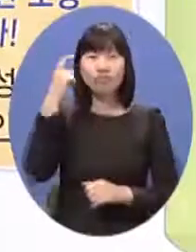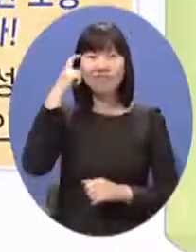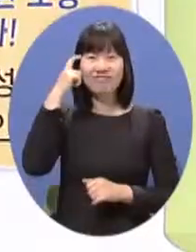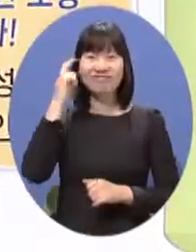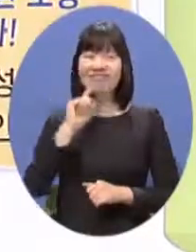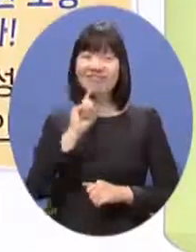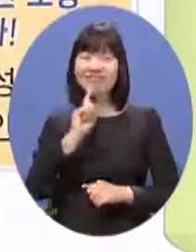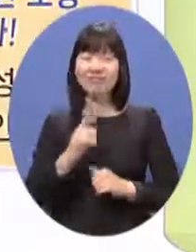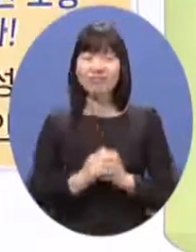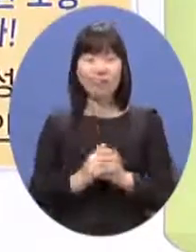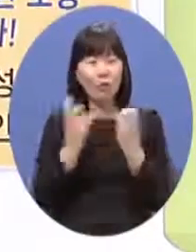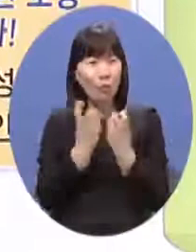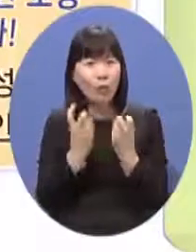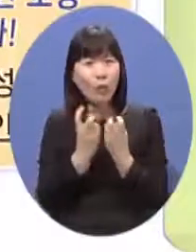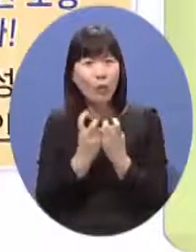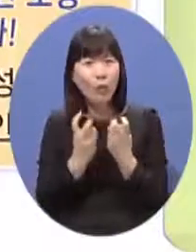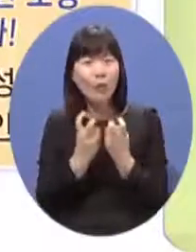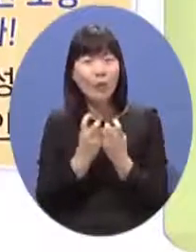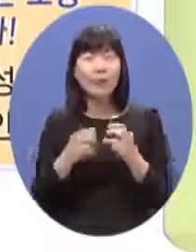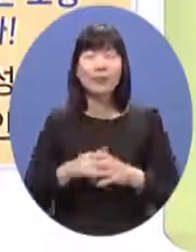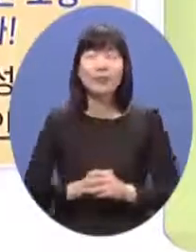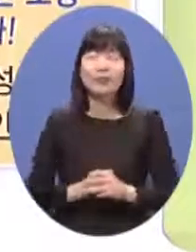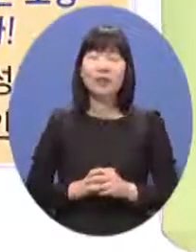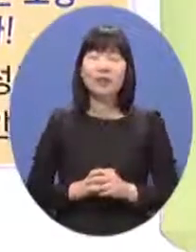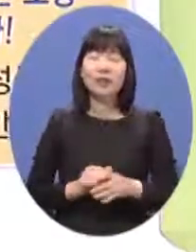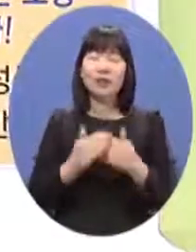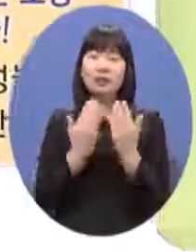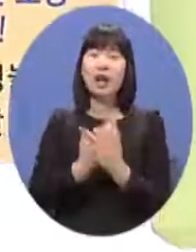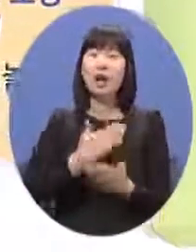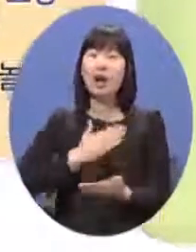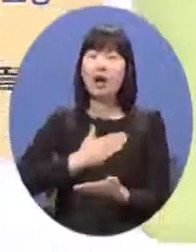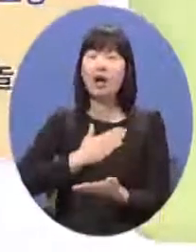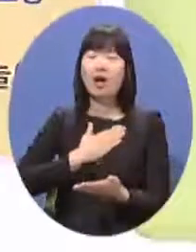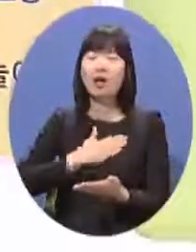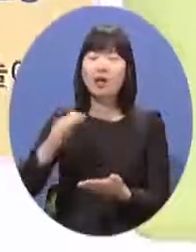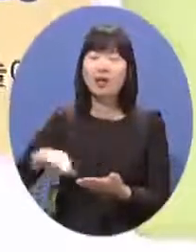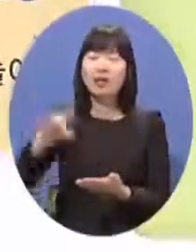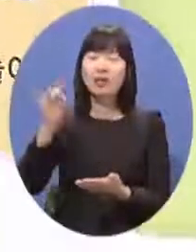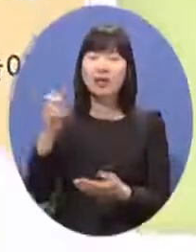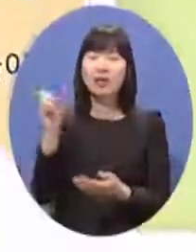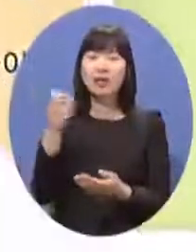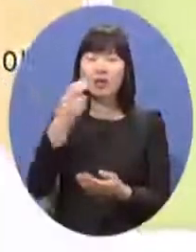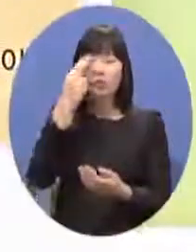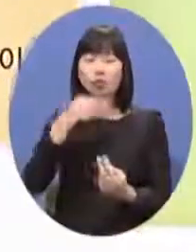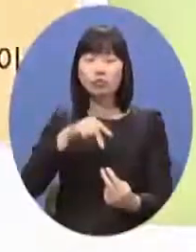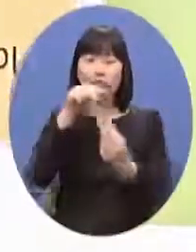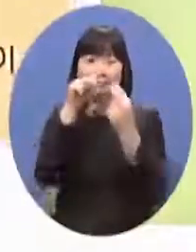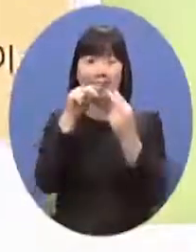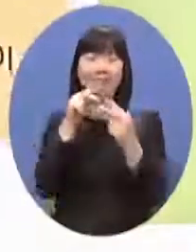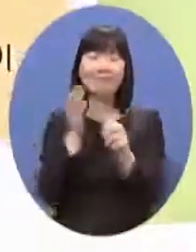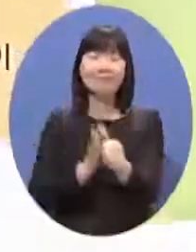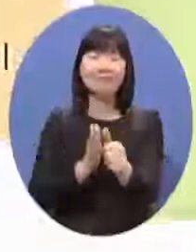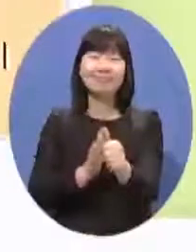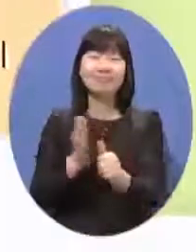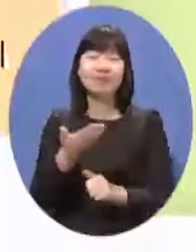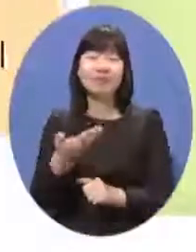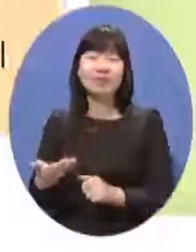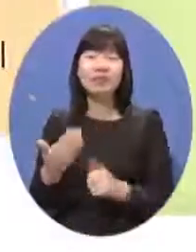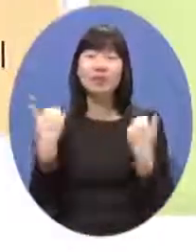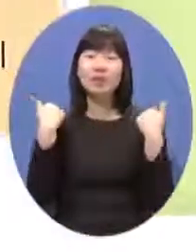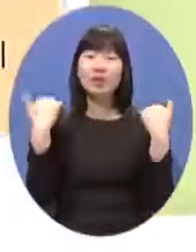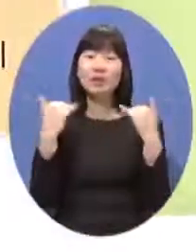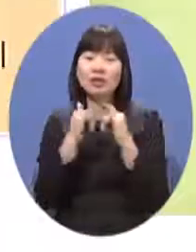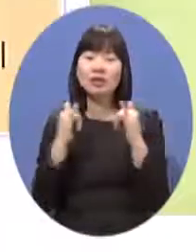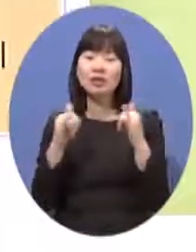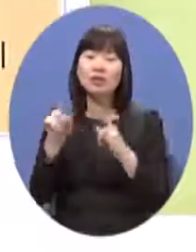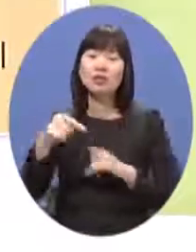거예요. 그럼 어떻게 해야 되지? 근데 이제 다 아시는 겁니다. 예. 일단 자주 눈을 좀 맞춰주세요. 자, 여러분들이 성인끼리도